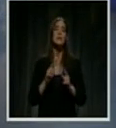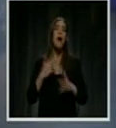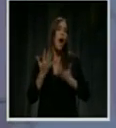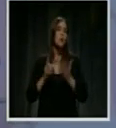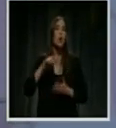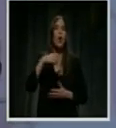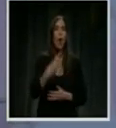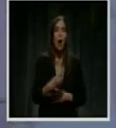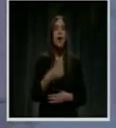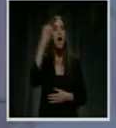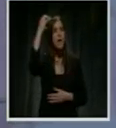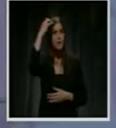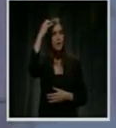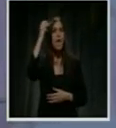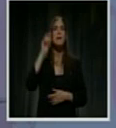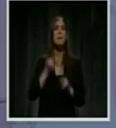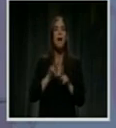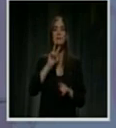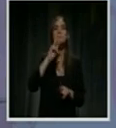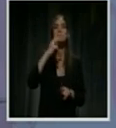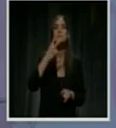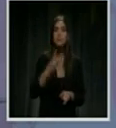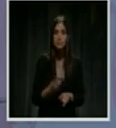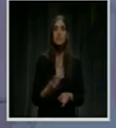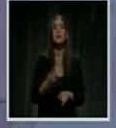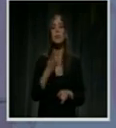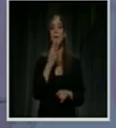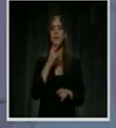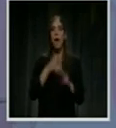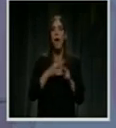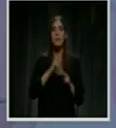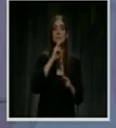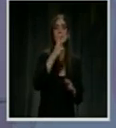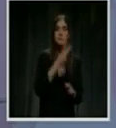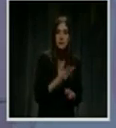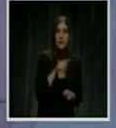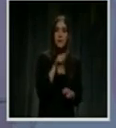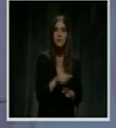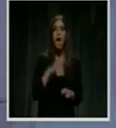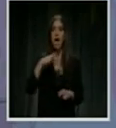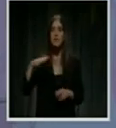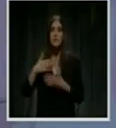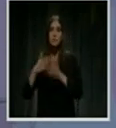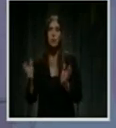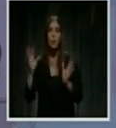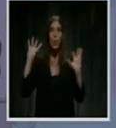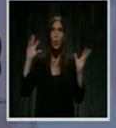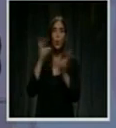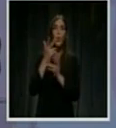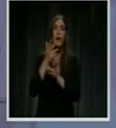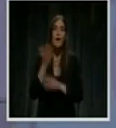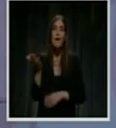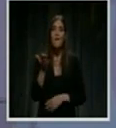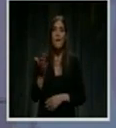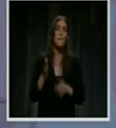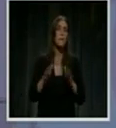għal applikazzjonijiet li dwarhom donnu jqum furur fil-pubbliku. Fost l-oħrajn reċentement rajna il-proposta ta' supermarket massiċċ